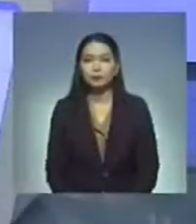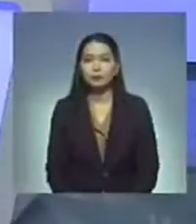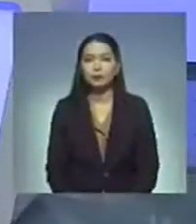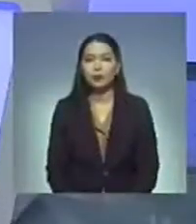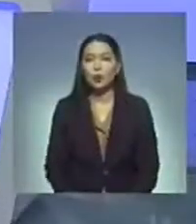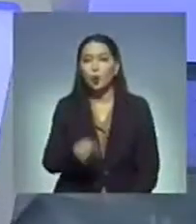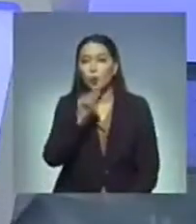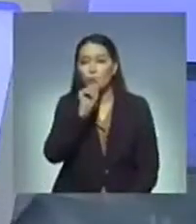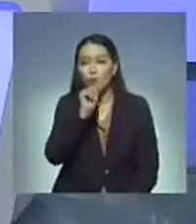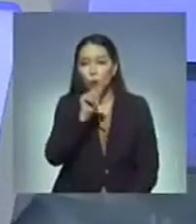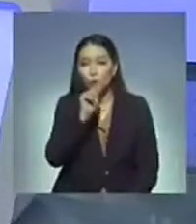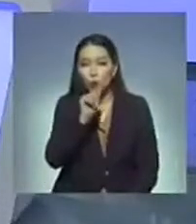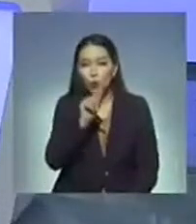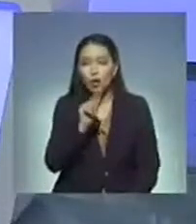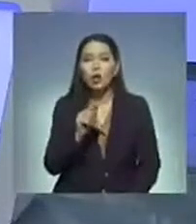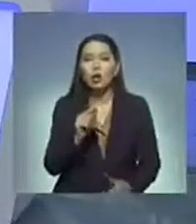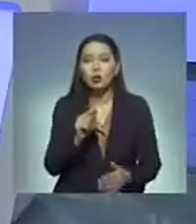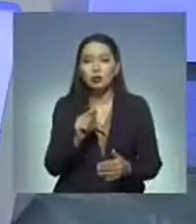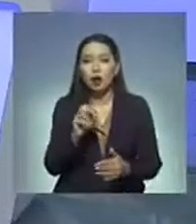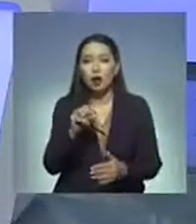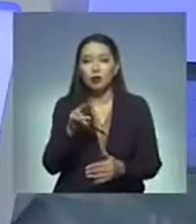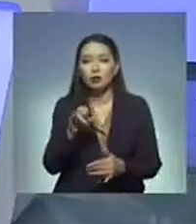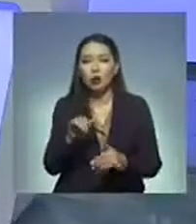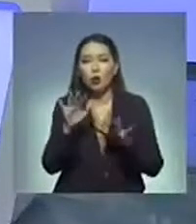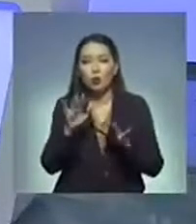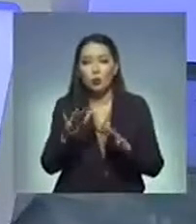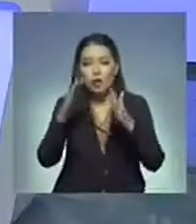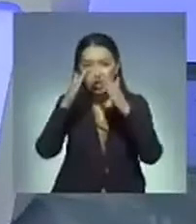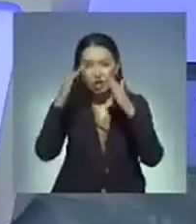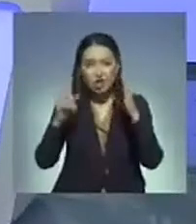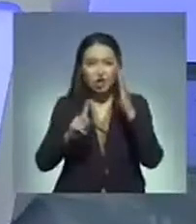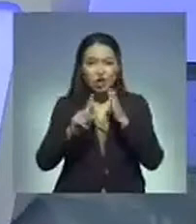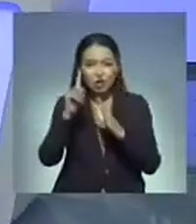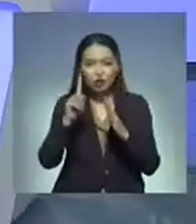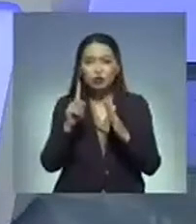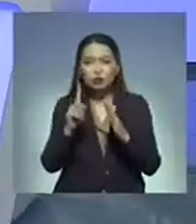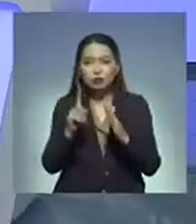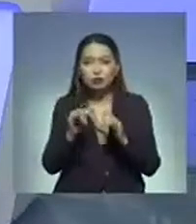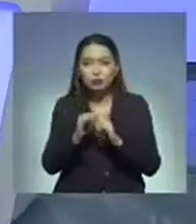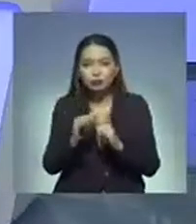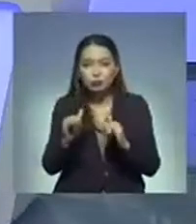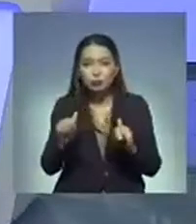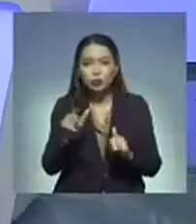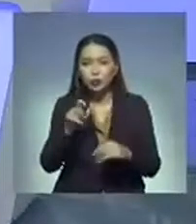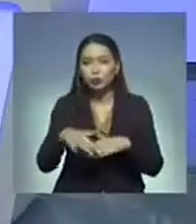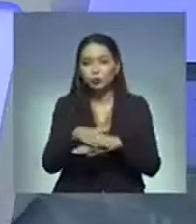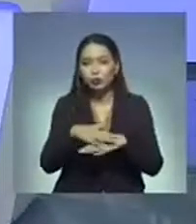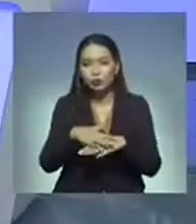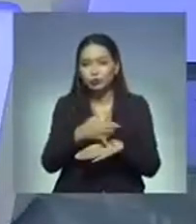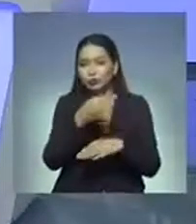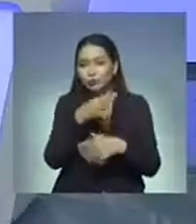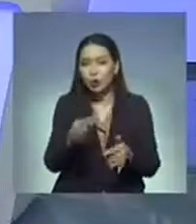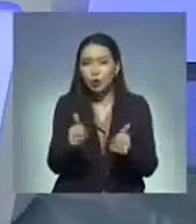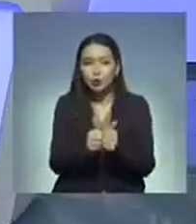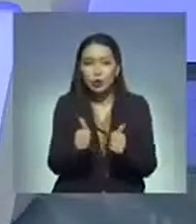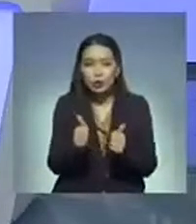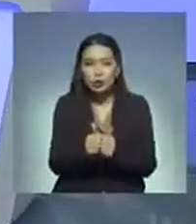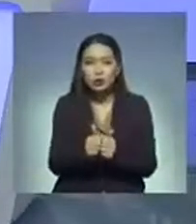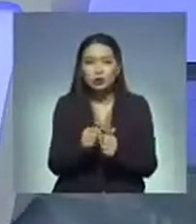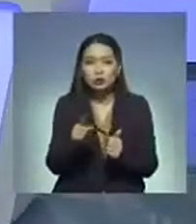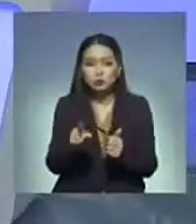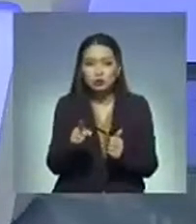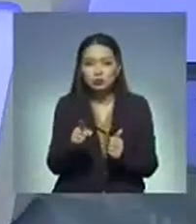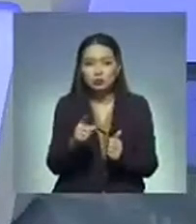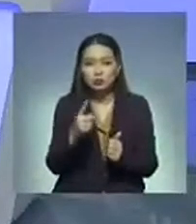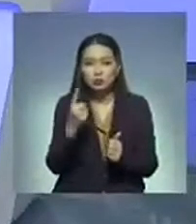Курятник развел жителя КТАУ на крыше многоэтажки, но креативная идея не понравилась соседям, особенно когда пришлось просыпаться с первыми